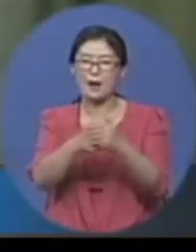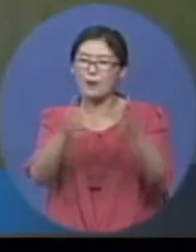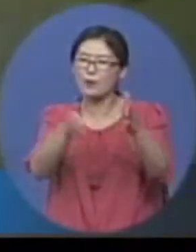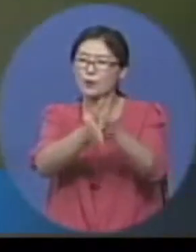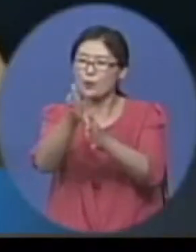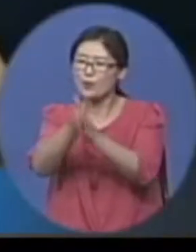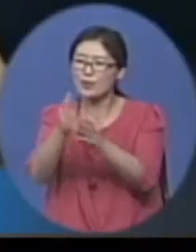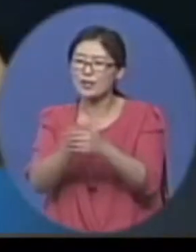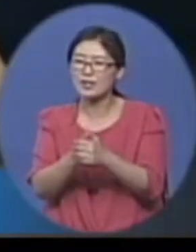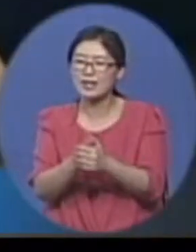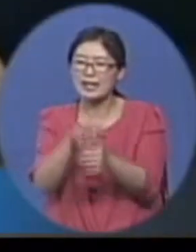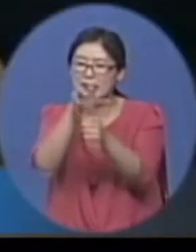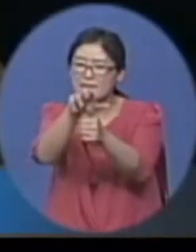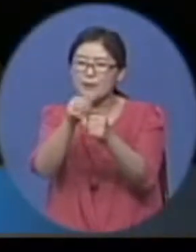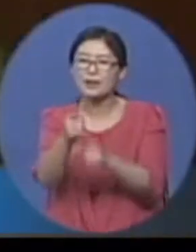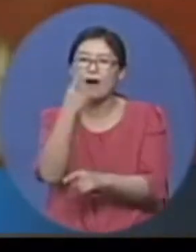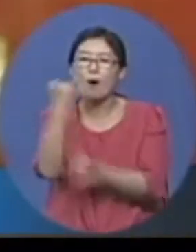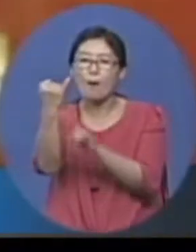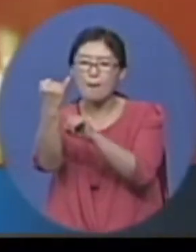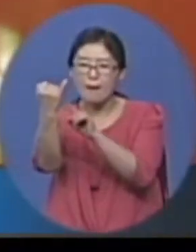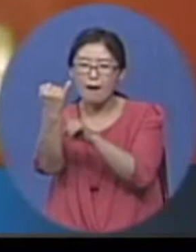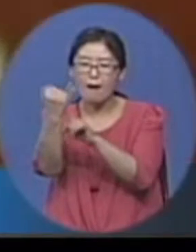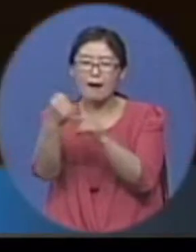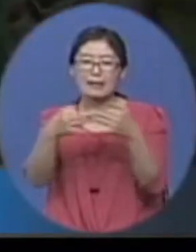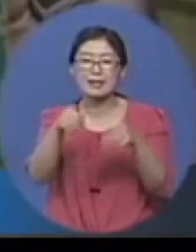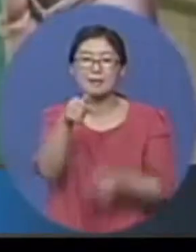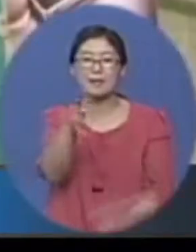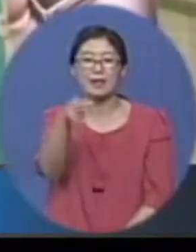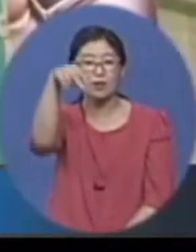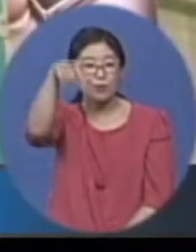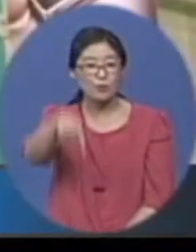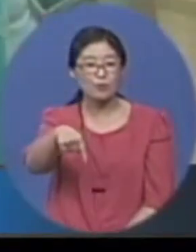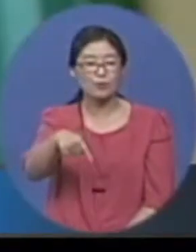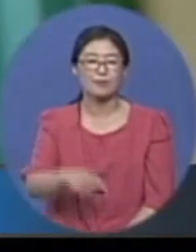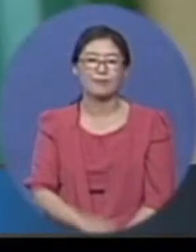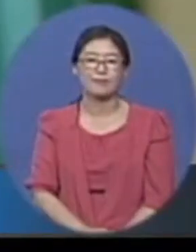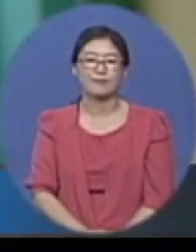엄마 역할을 맡아 최고의 카리스마를 보여준 김혜수와